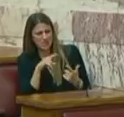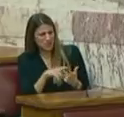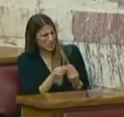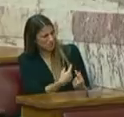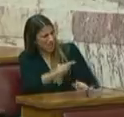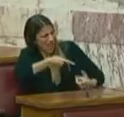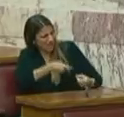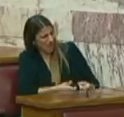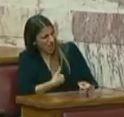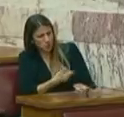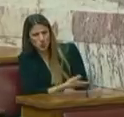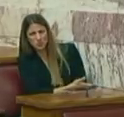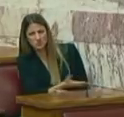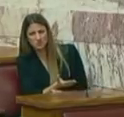απειλές